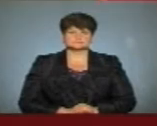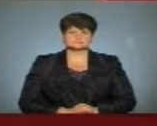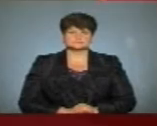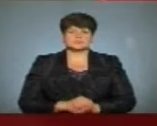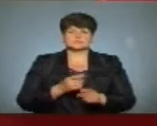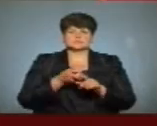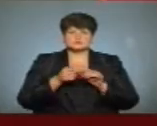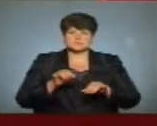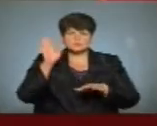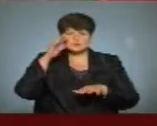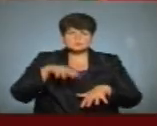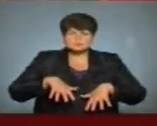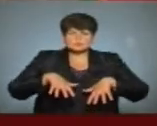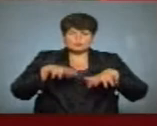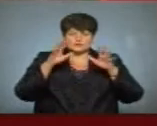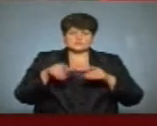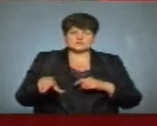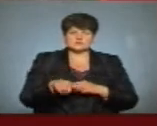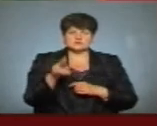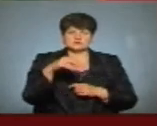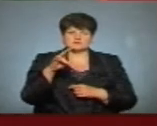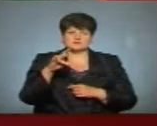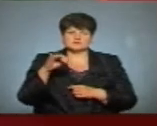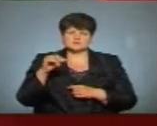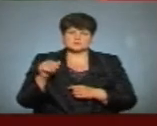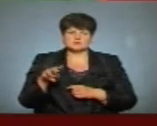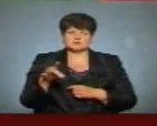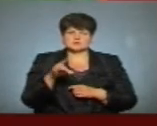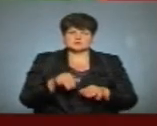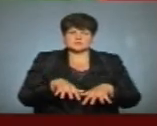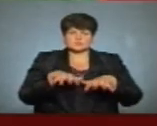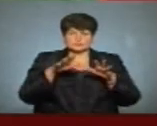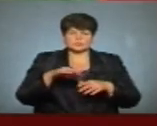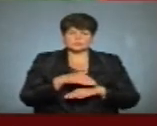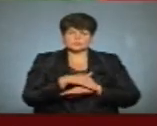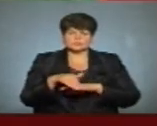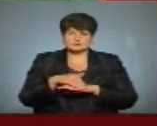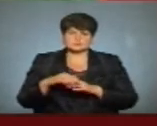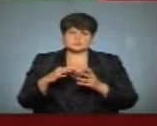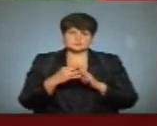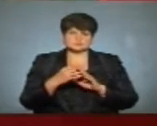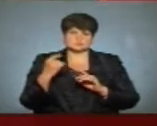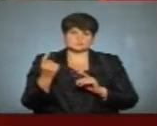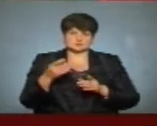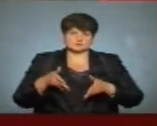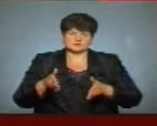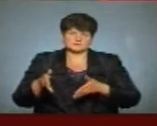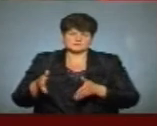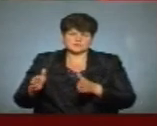Через повінь на річці Дністер у трьох селах Монастириського району затопило вулиці та сільськогосподарські угіддя.